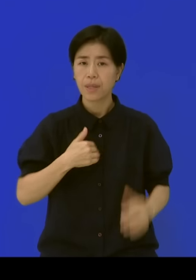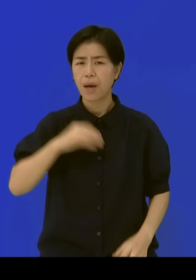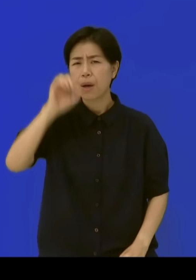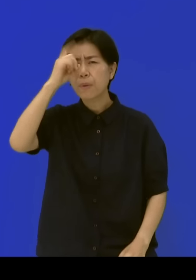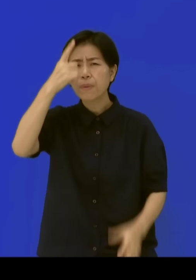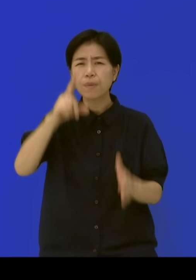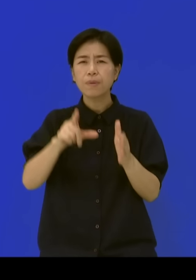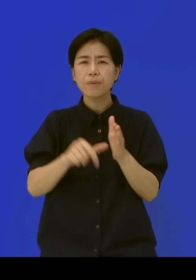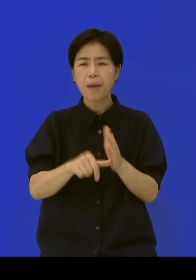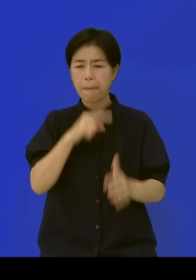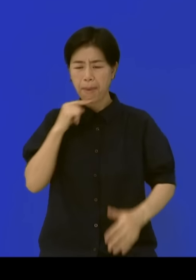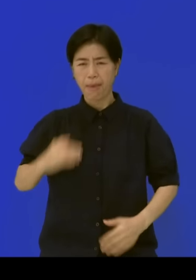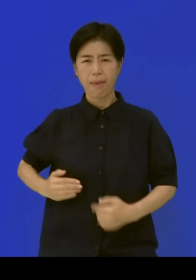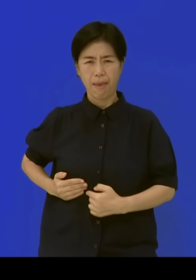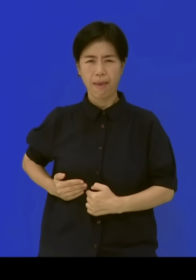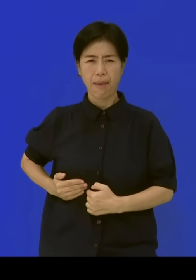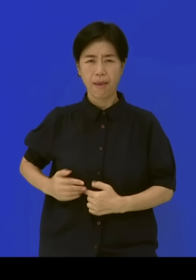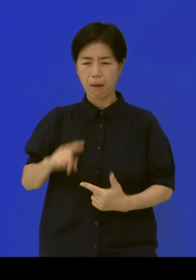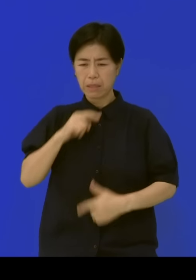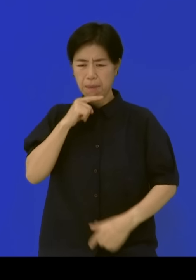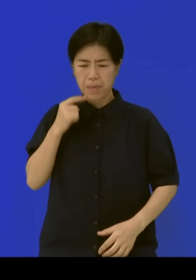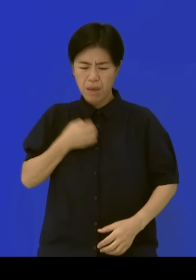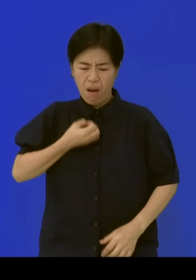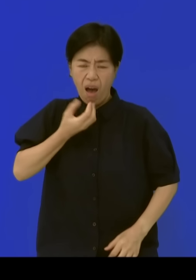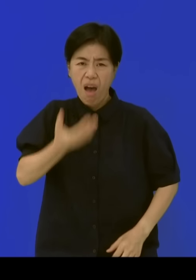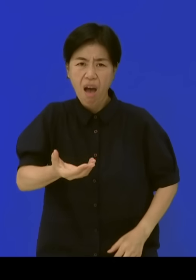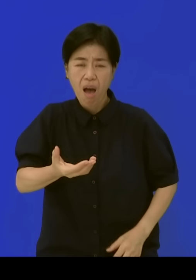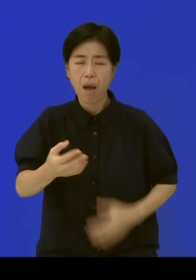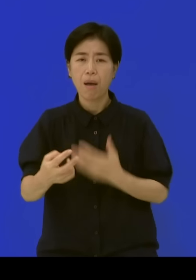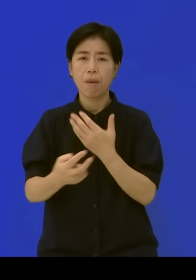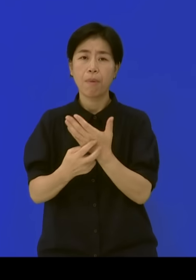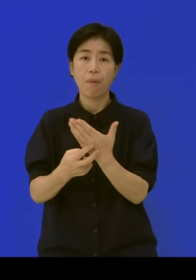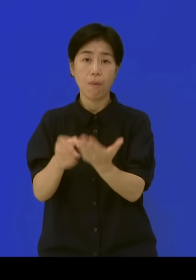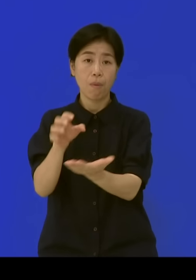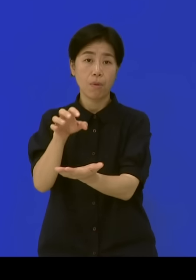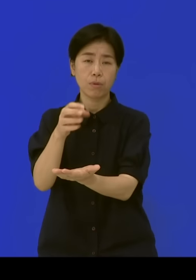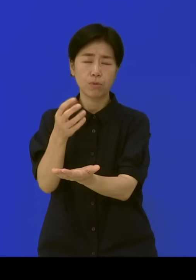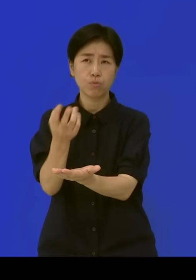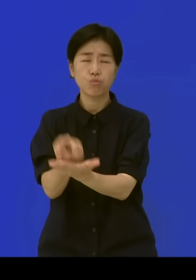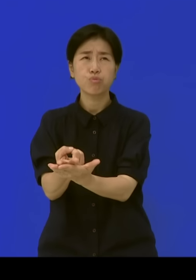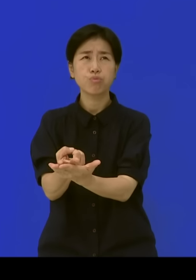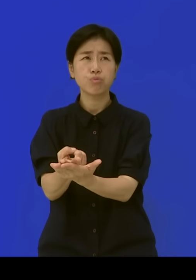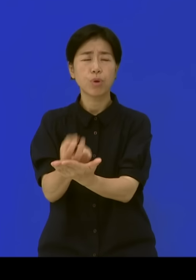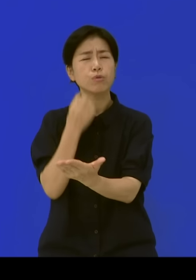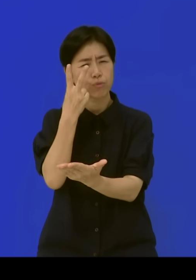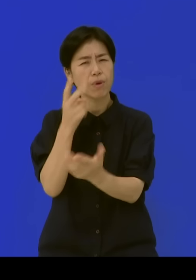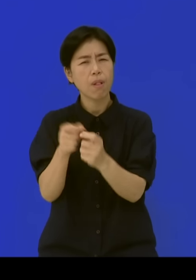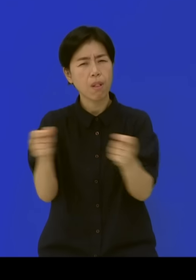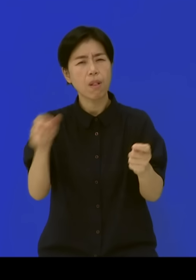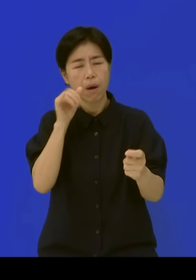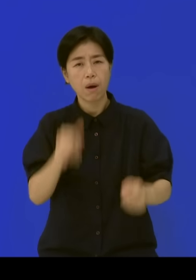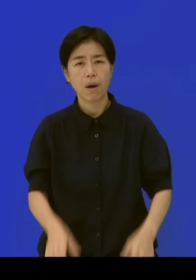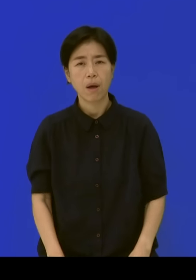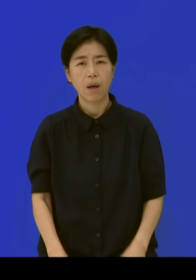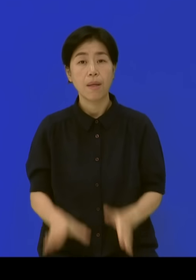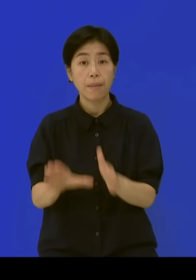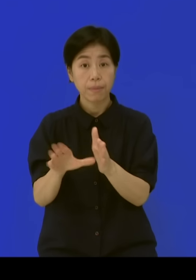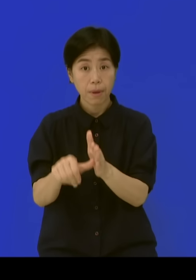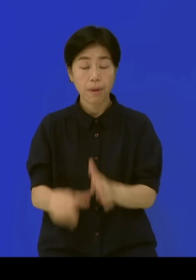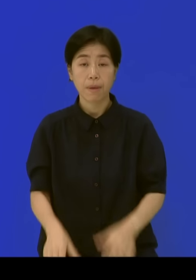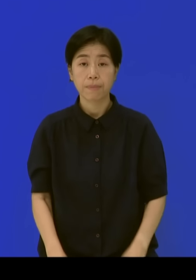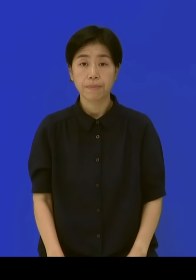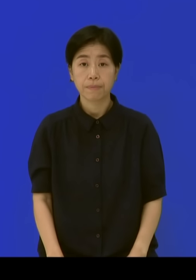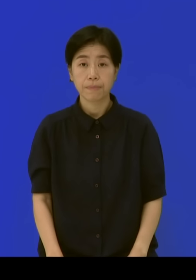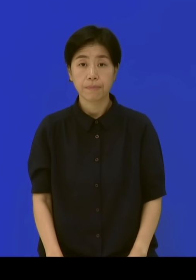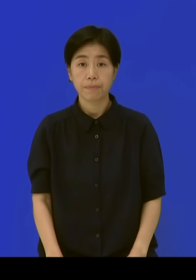때 폐결핵으로 병원에서 피토하고 이러면서 이제 한 2달 입원했었거든요. 예. 그 입원 기간 동안에